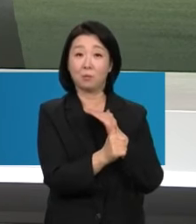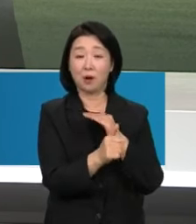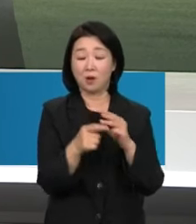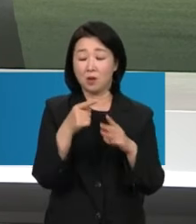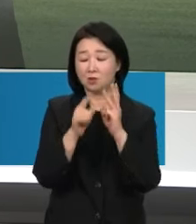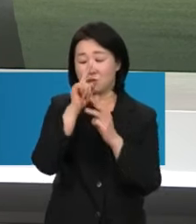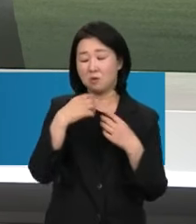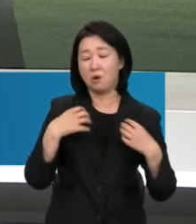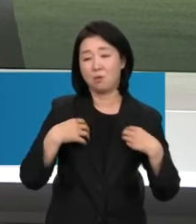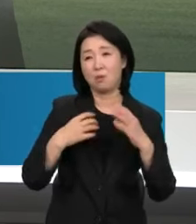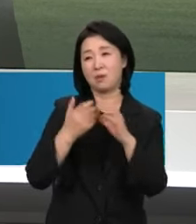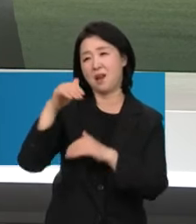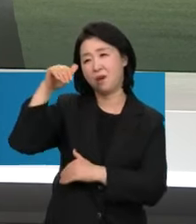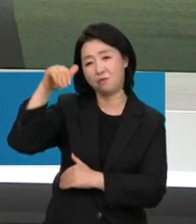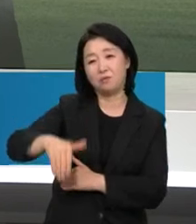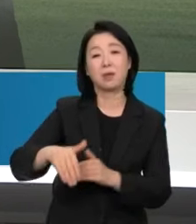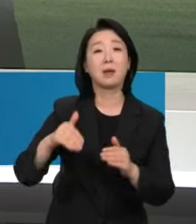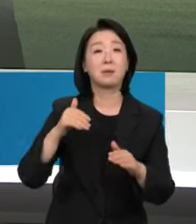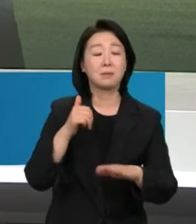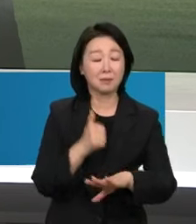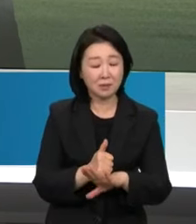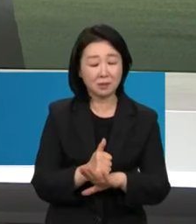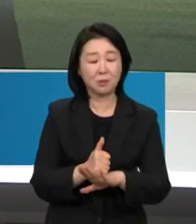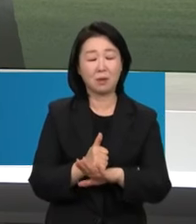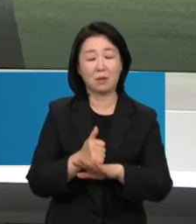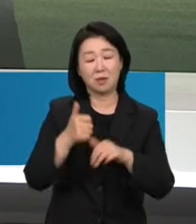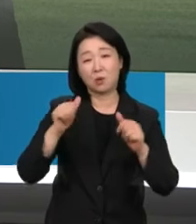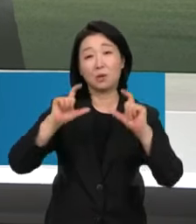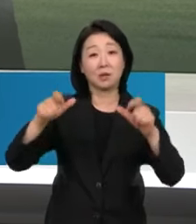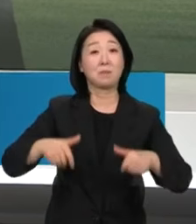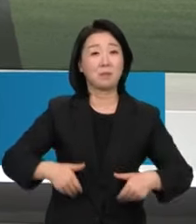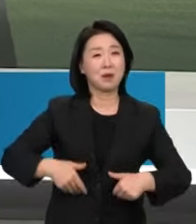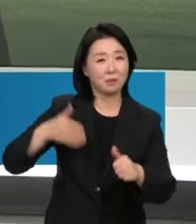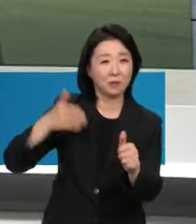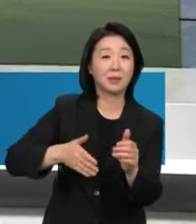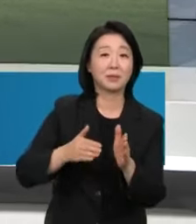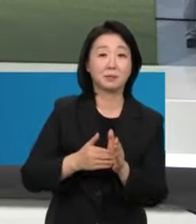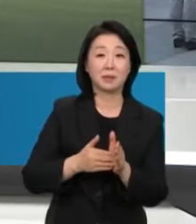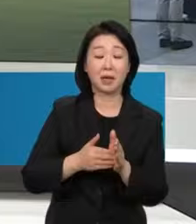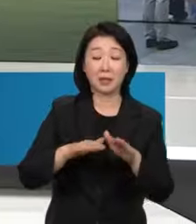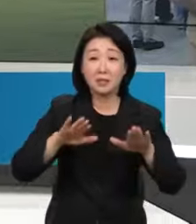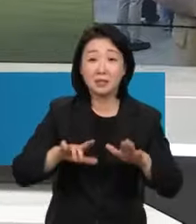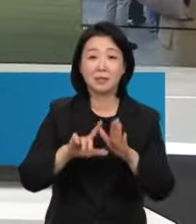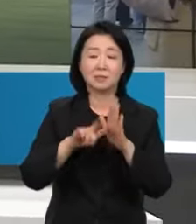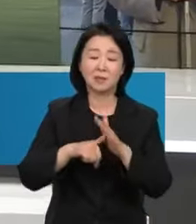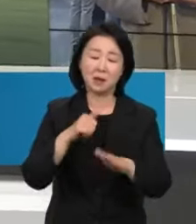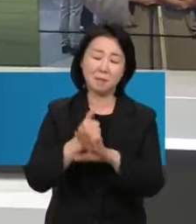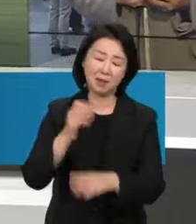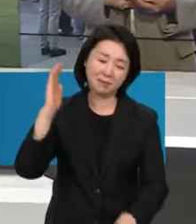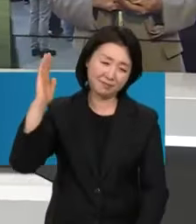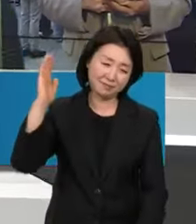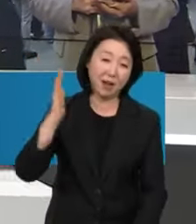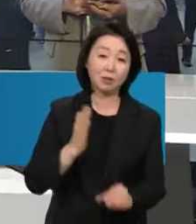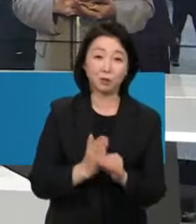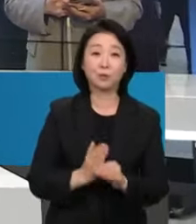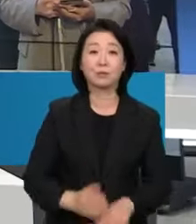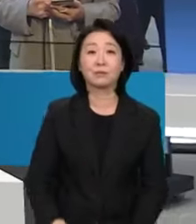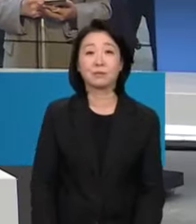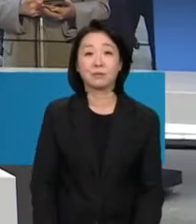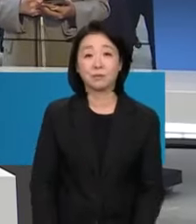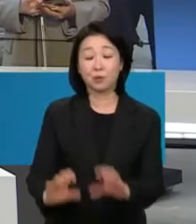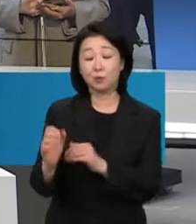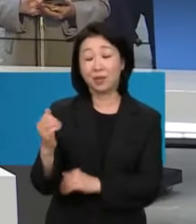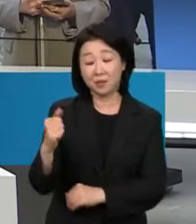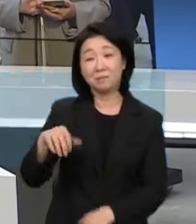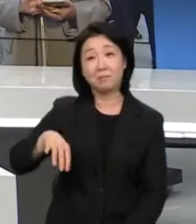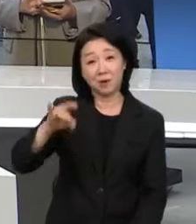국가를 후퇴시켰다며 정권을 심판해달라고 호소했습니다. 지금 이 시각에도 막판 유세를 펼치고 있는데 먼저 국민의힘